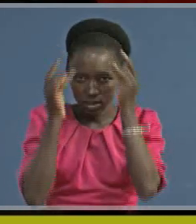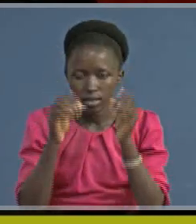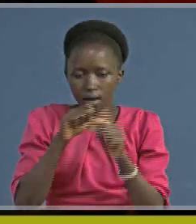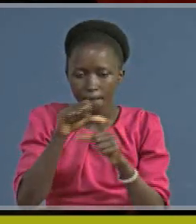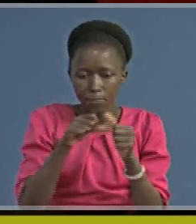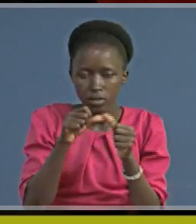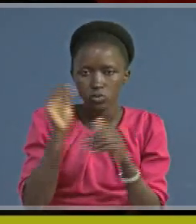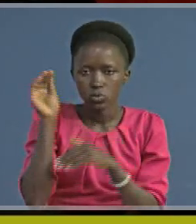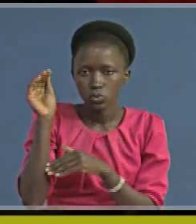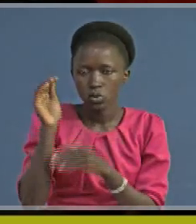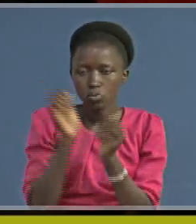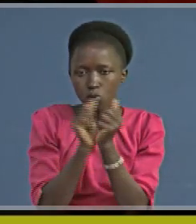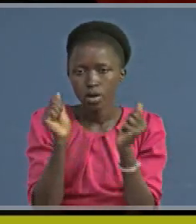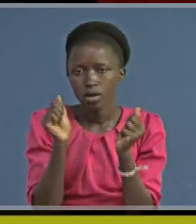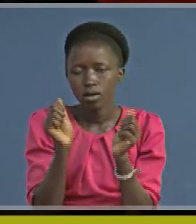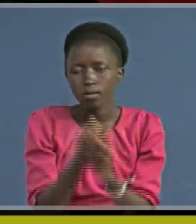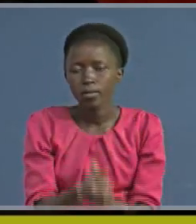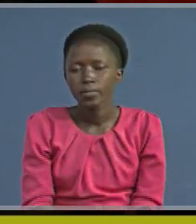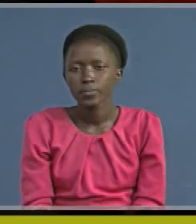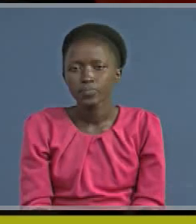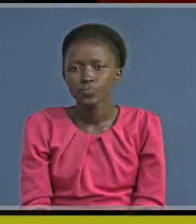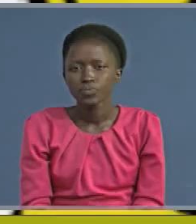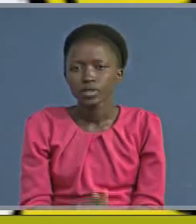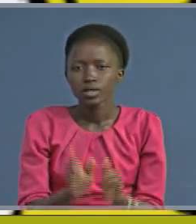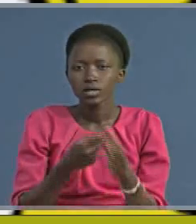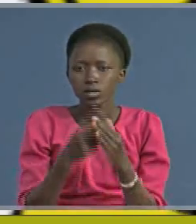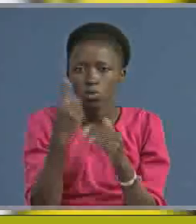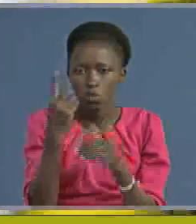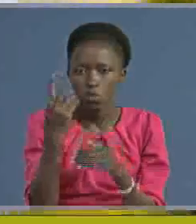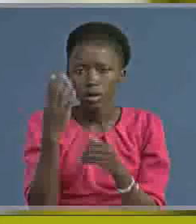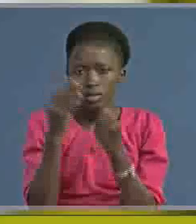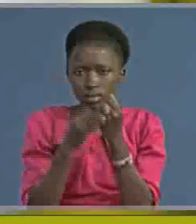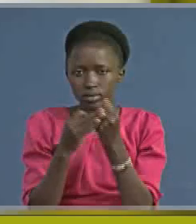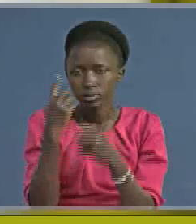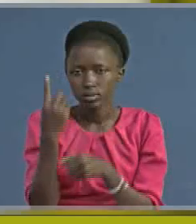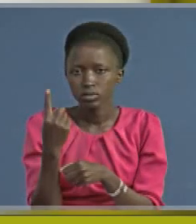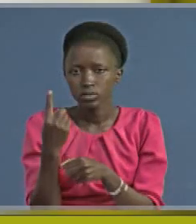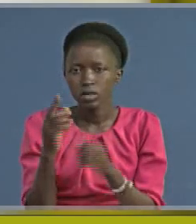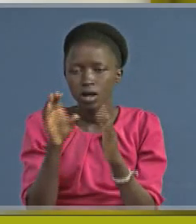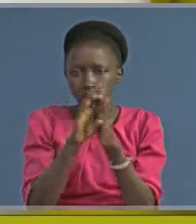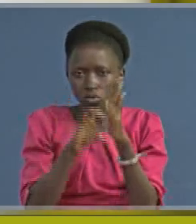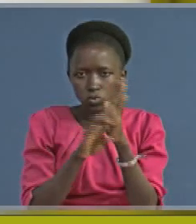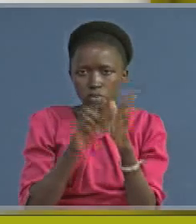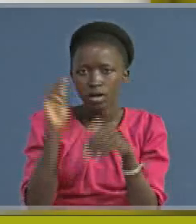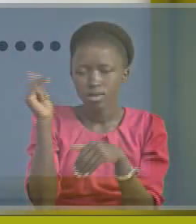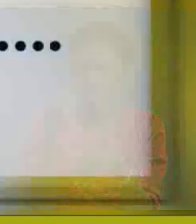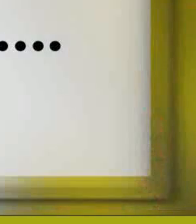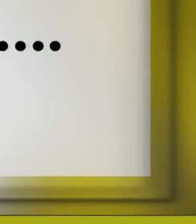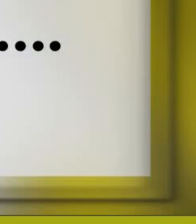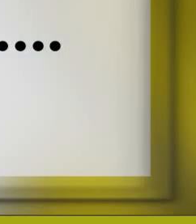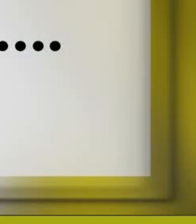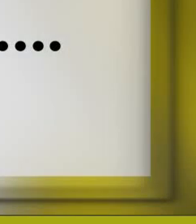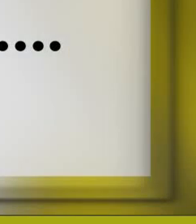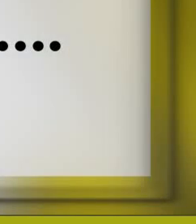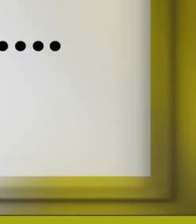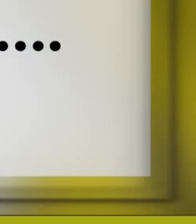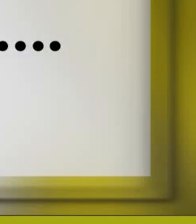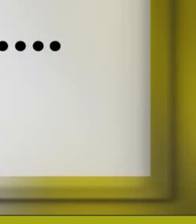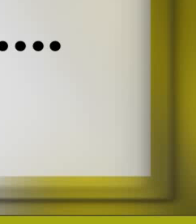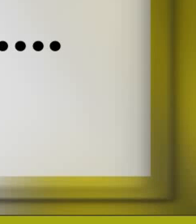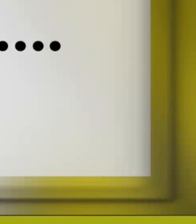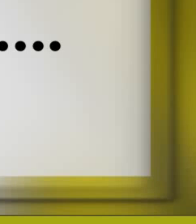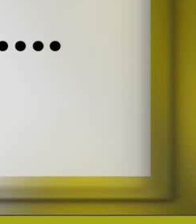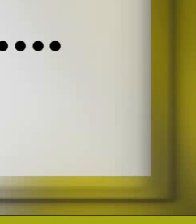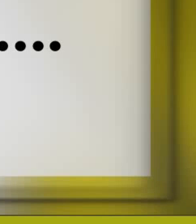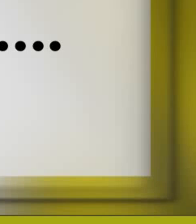wake kuhusu ombi la dhamana. Kifungu cha 181 katiba ya Kenya kinasema kuwa misingi ya kumngatua